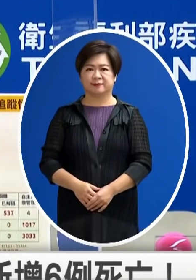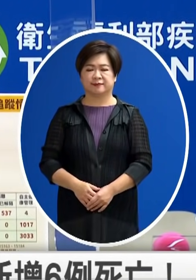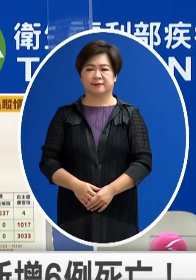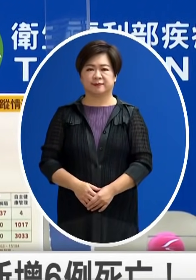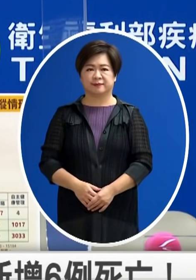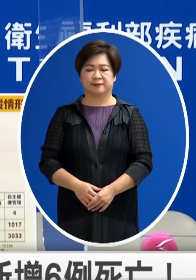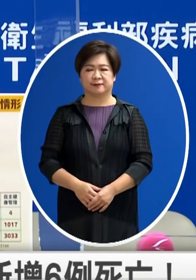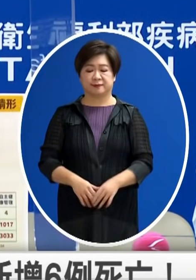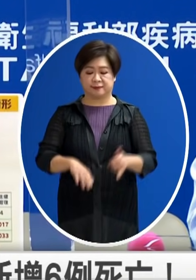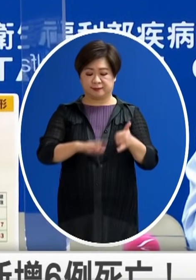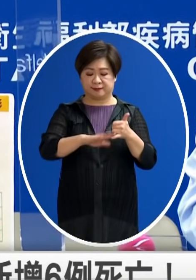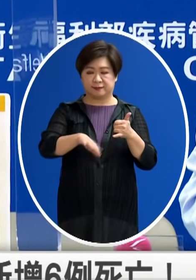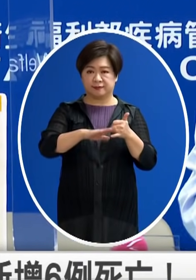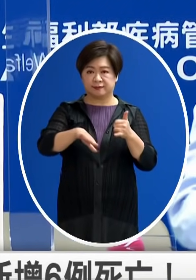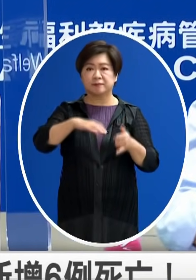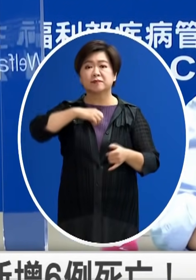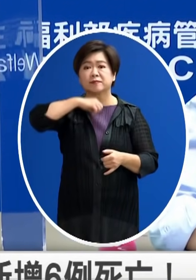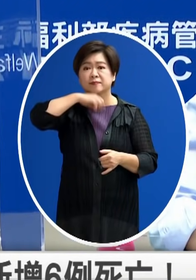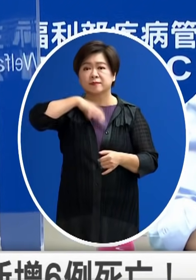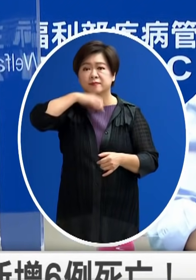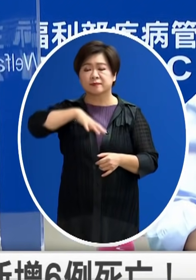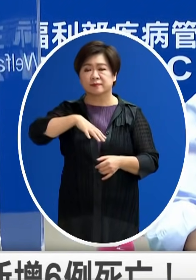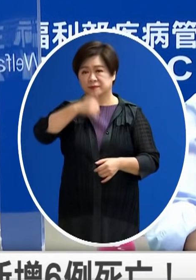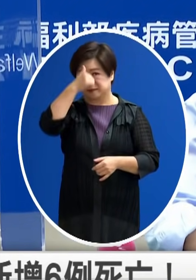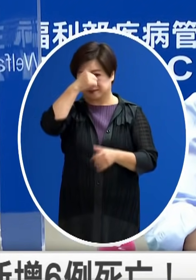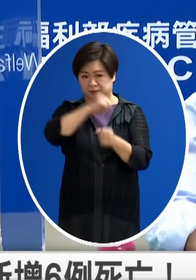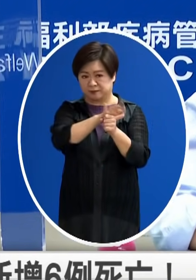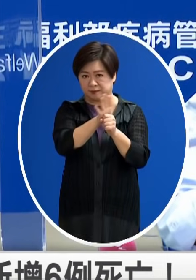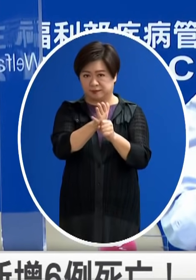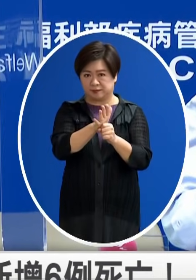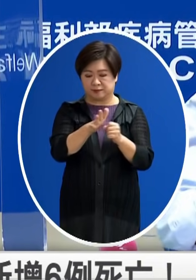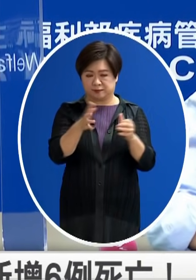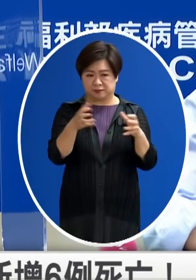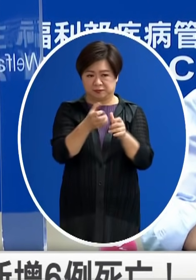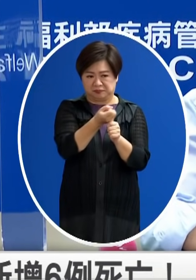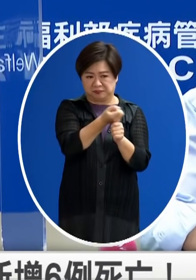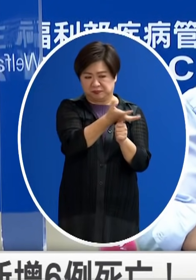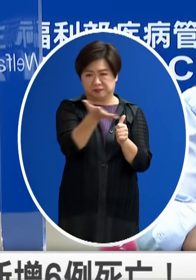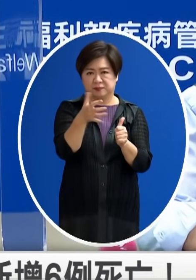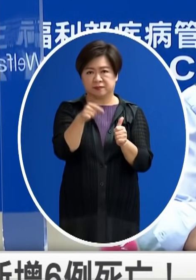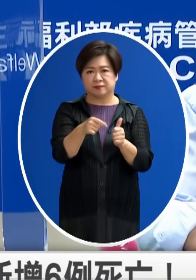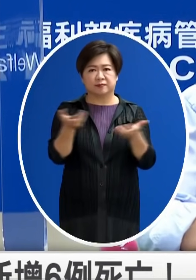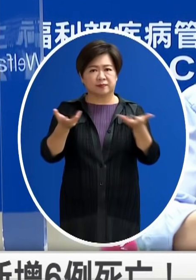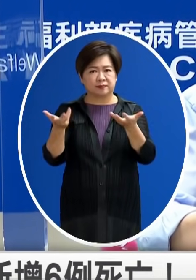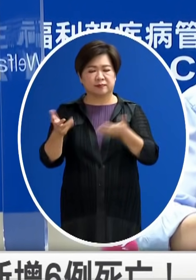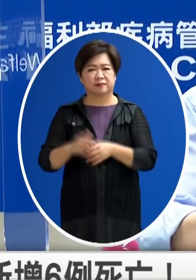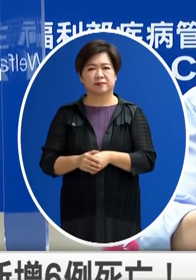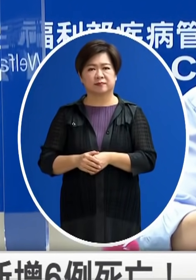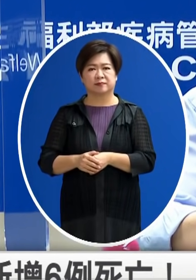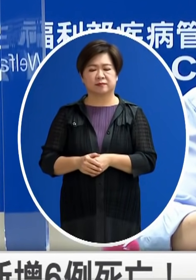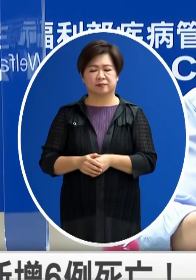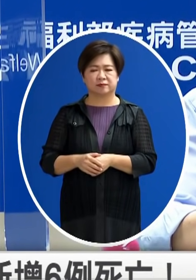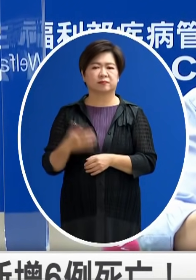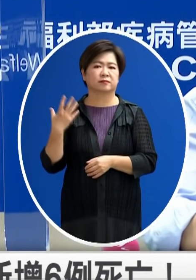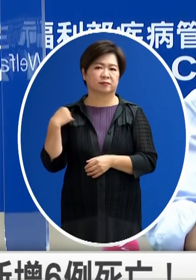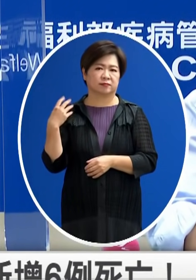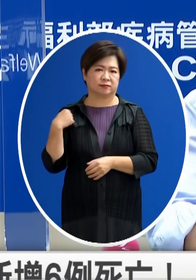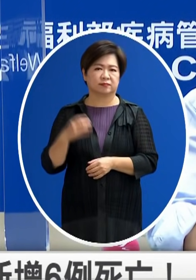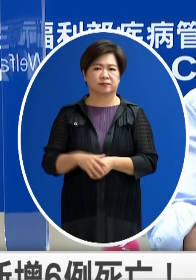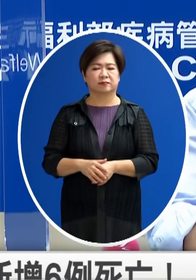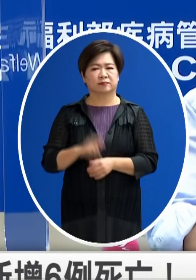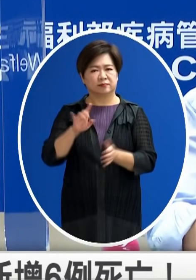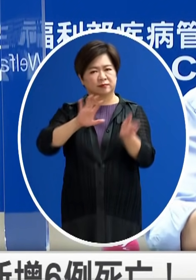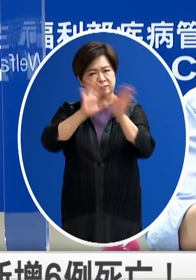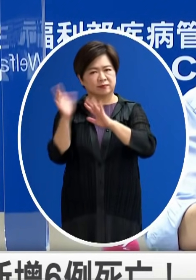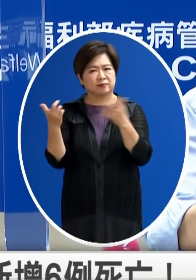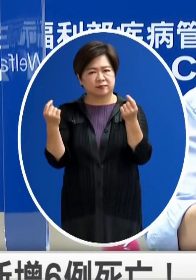那屏东 Delta 印度病毒变异株的群聚哈，相关个案哈，这张图是跟原来一样了哈。那相关